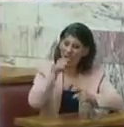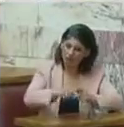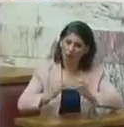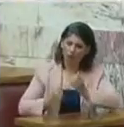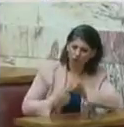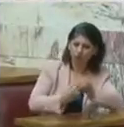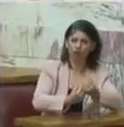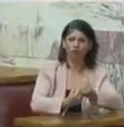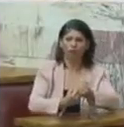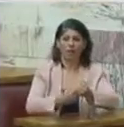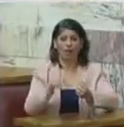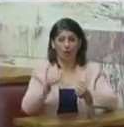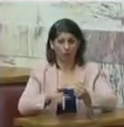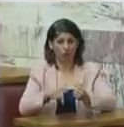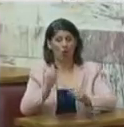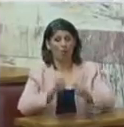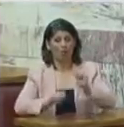διεξάγει